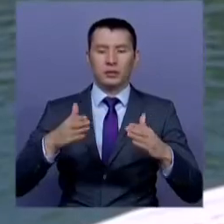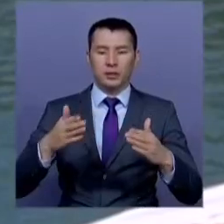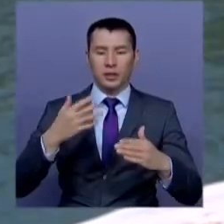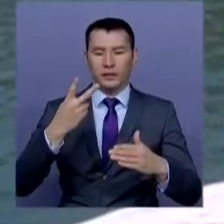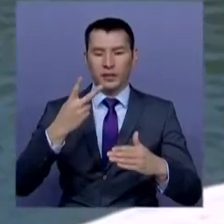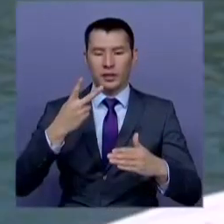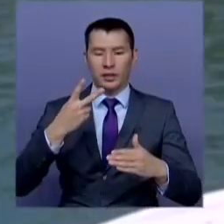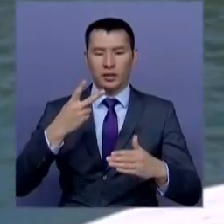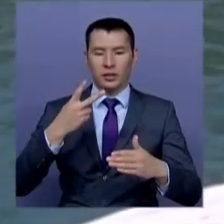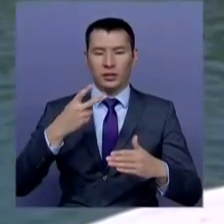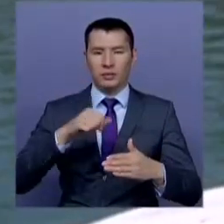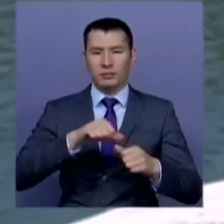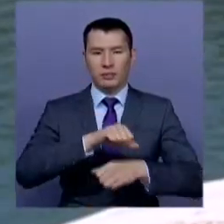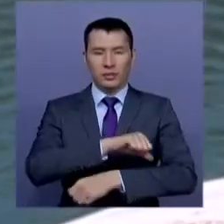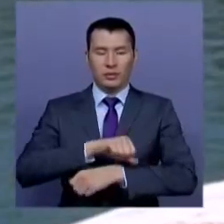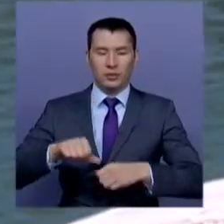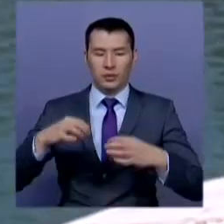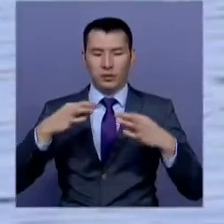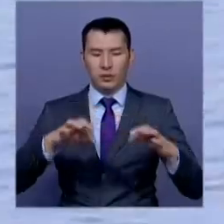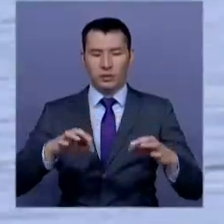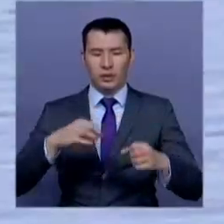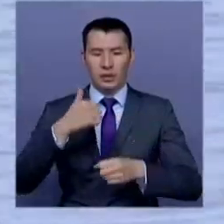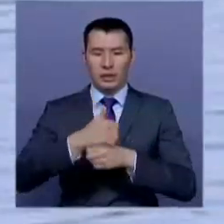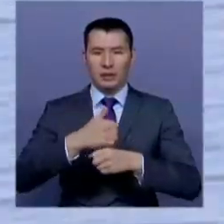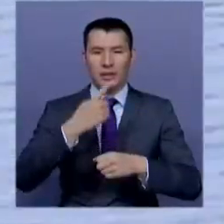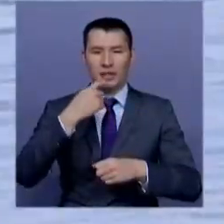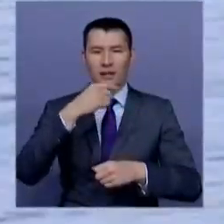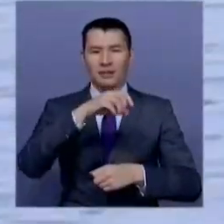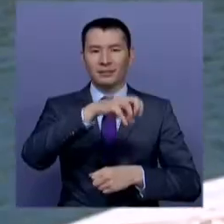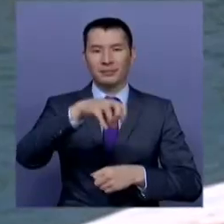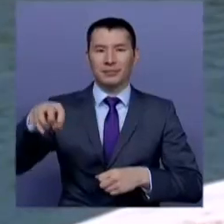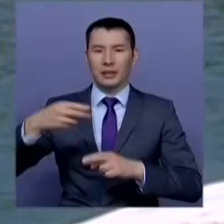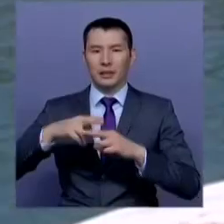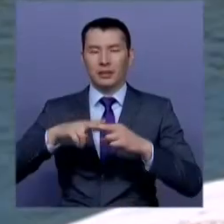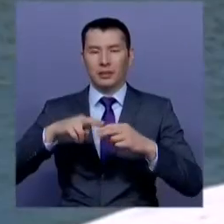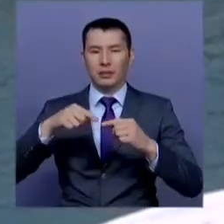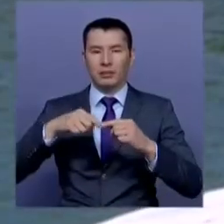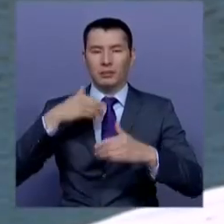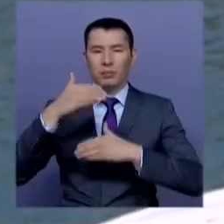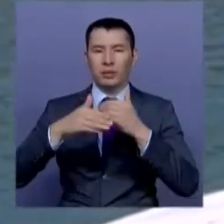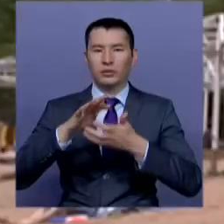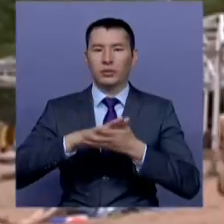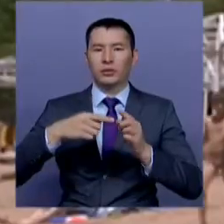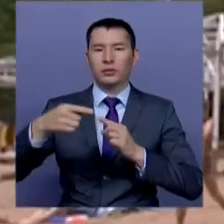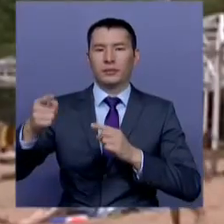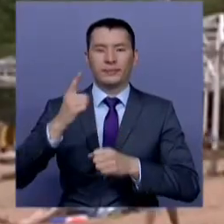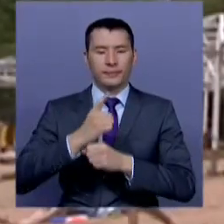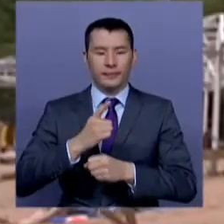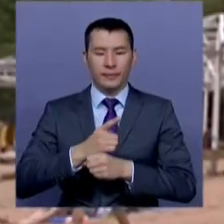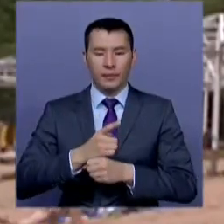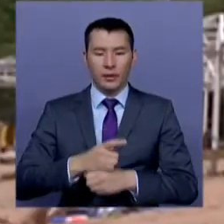зоны. Главное не заплывать за эти буйки, которые расположены в 50 метрах от побережья. А что